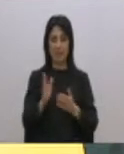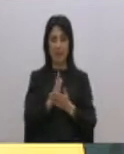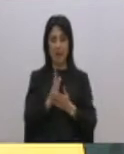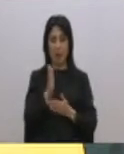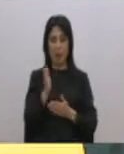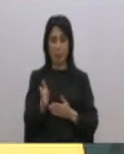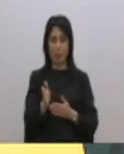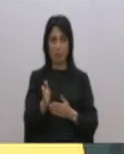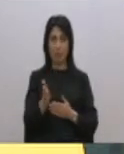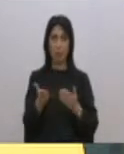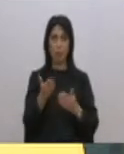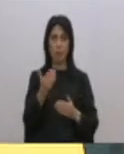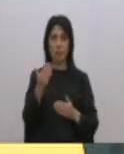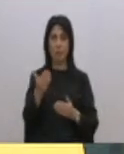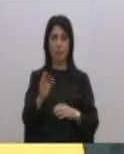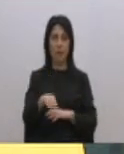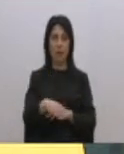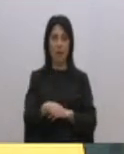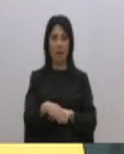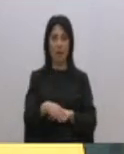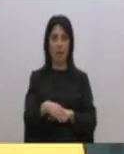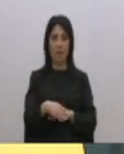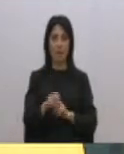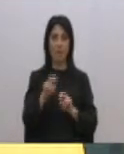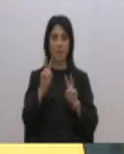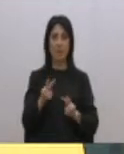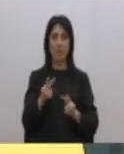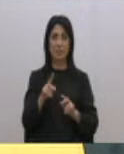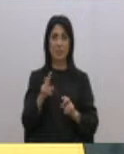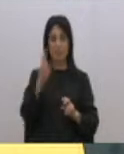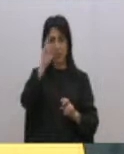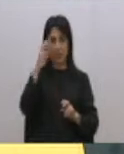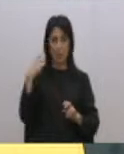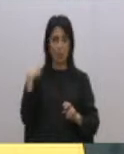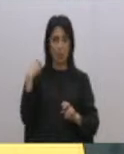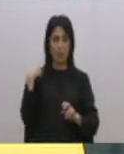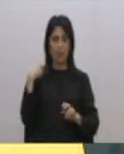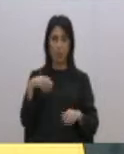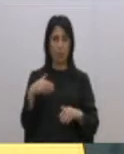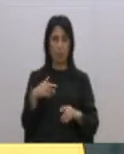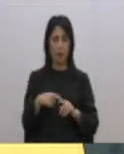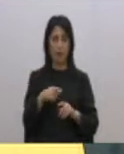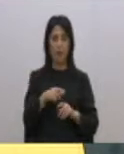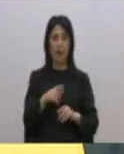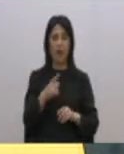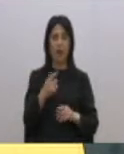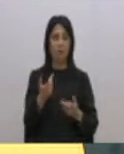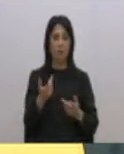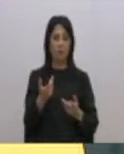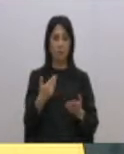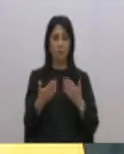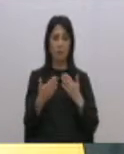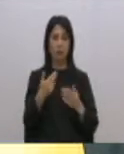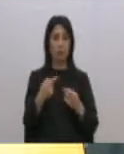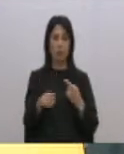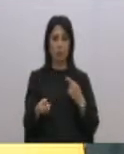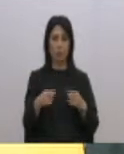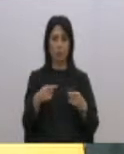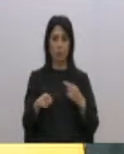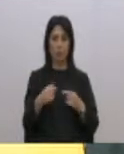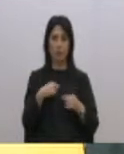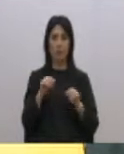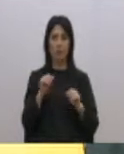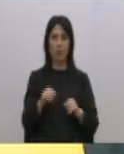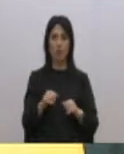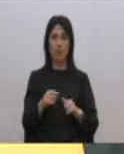დანაყოფში, თუმცა მას არ აქვს სპეციალური სახელმწიფო წოდება. ეს რა თქმა უნდა არის არაერთგვაროვანი მიდგომა და აქაც ჩვენ